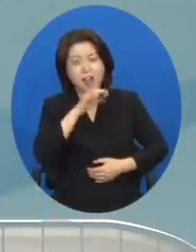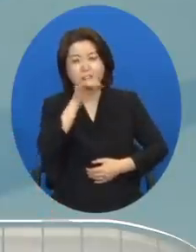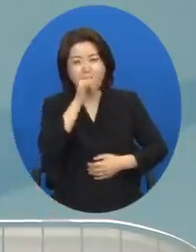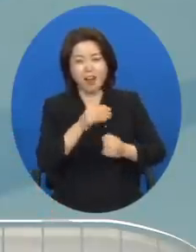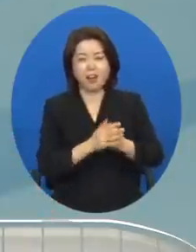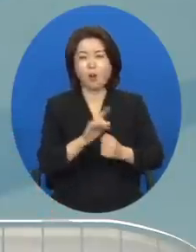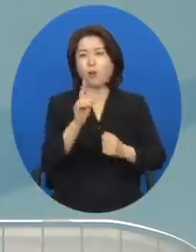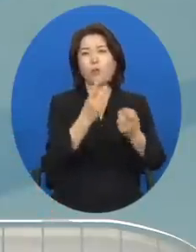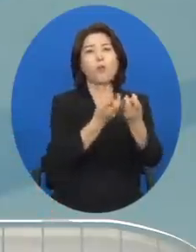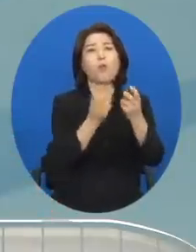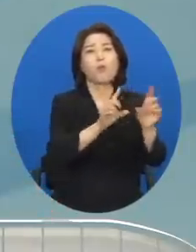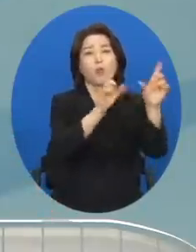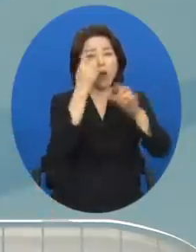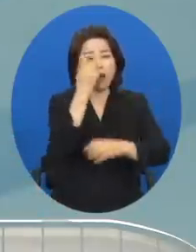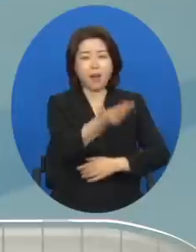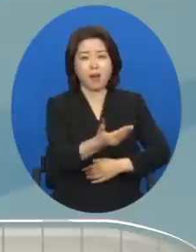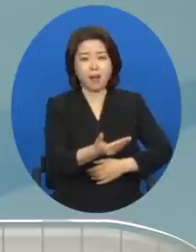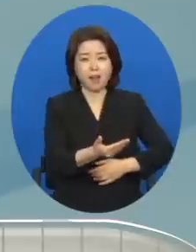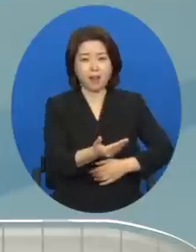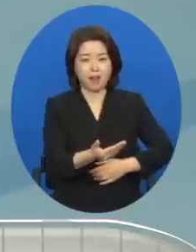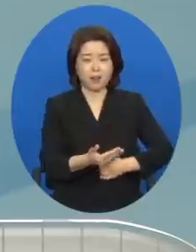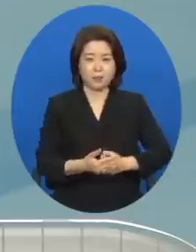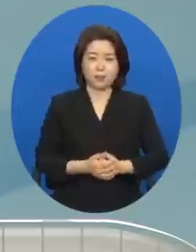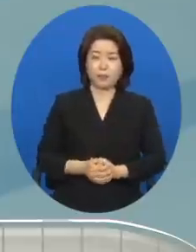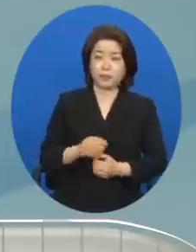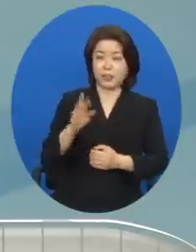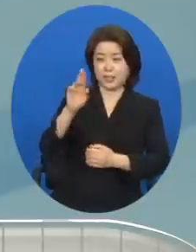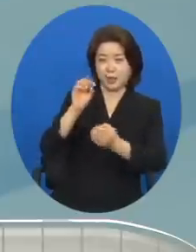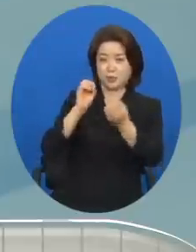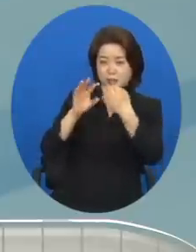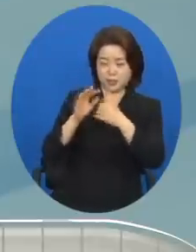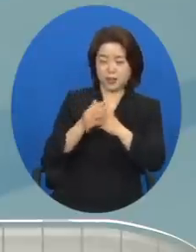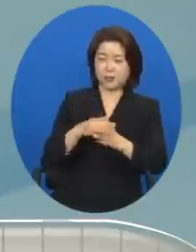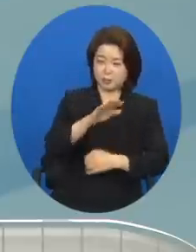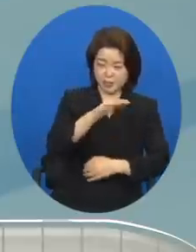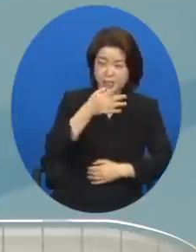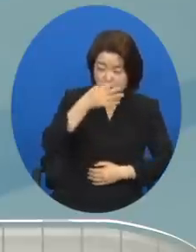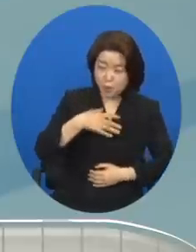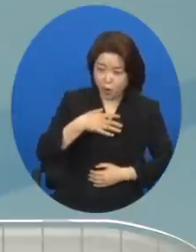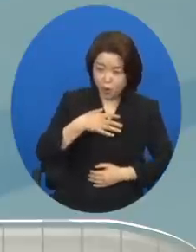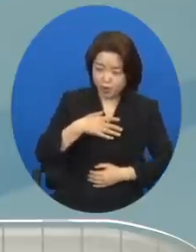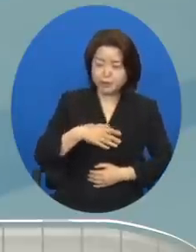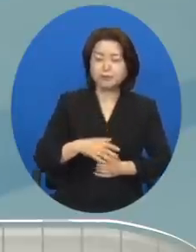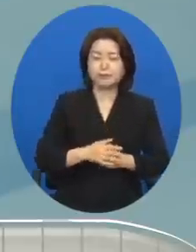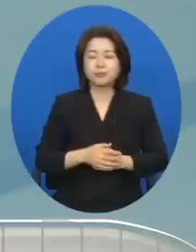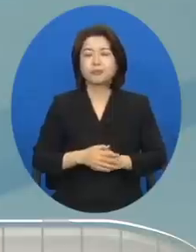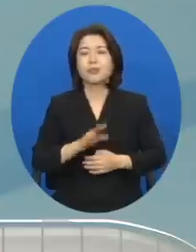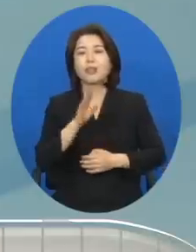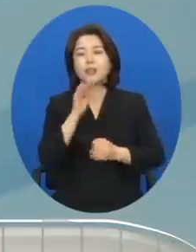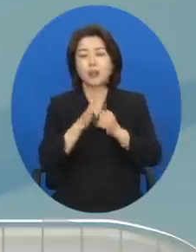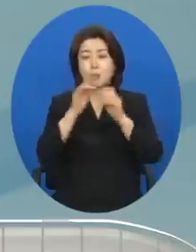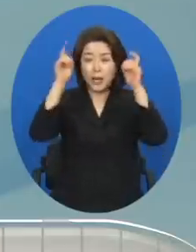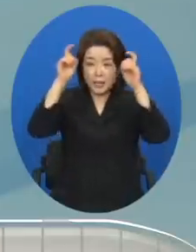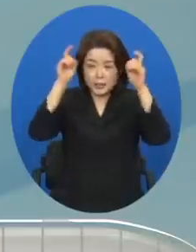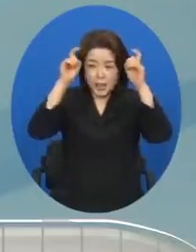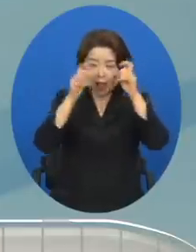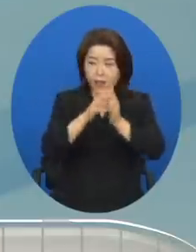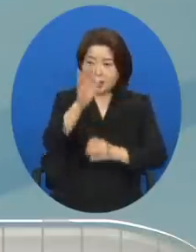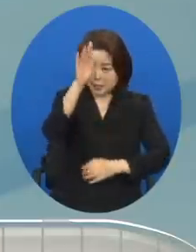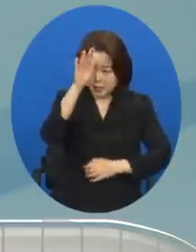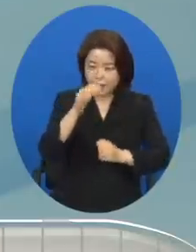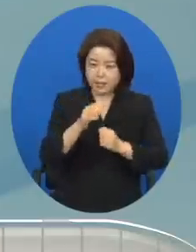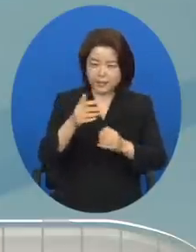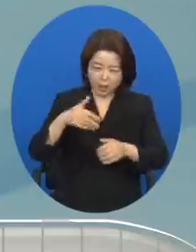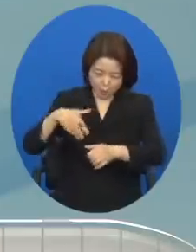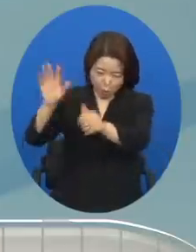어떻게 살라는 겁니까? 그랬더니 랍비가 그렇게 힘드냐, 그러면 양하고 닭하고